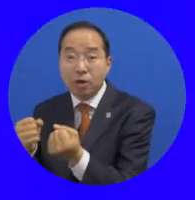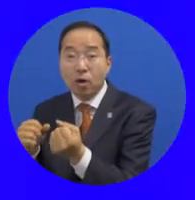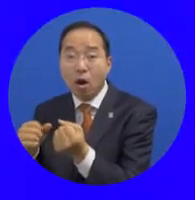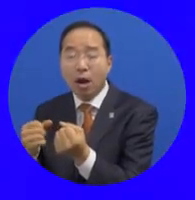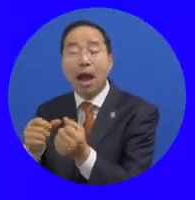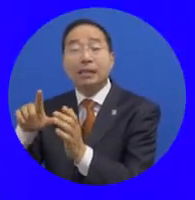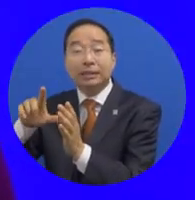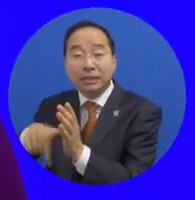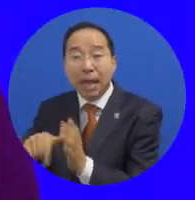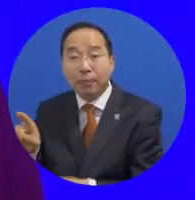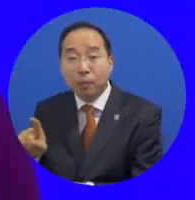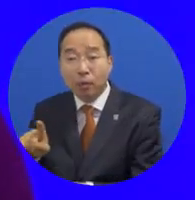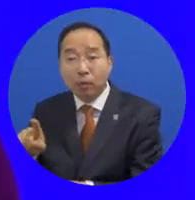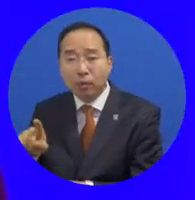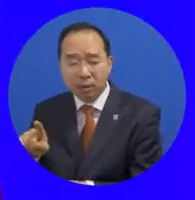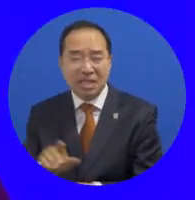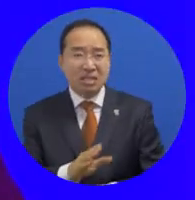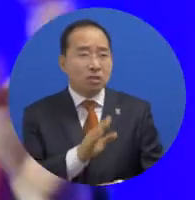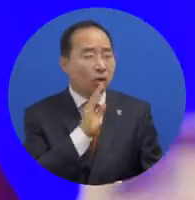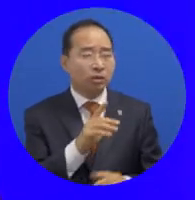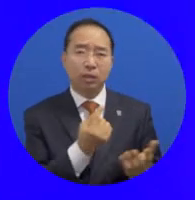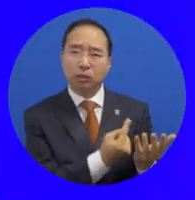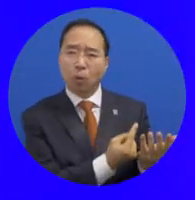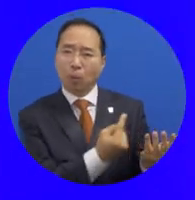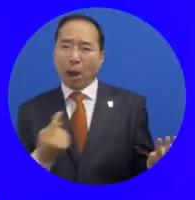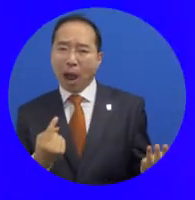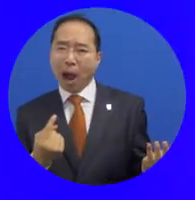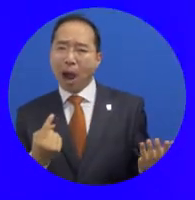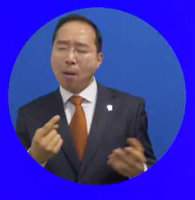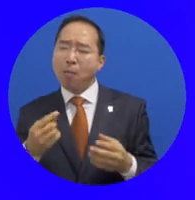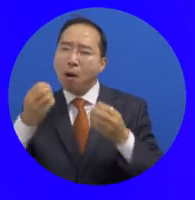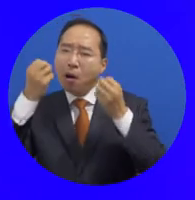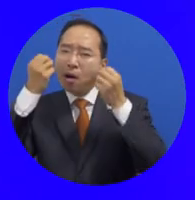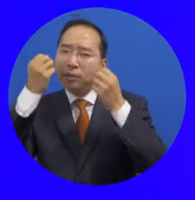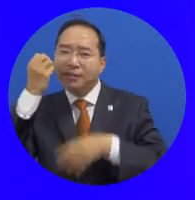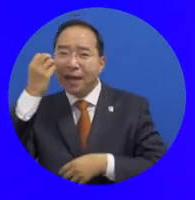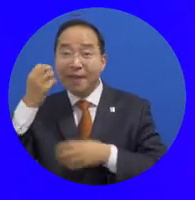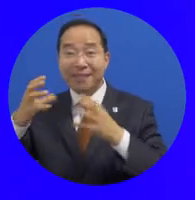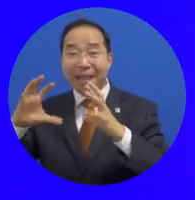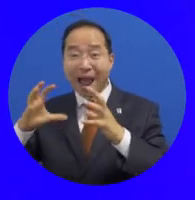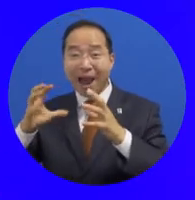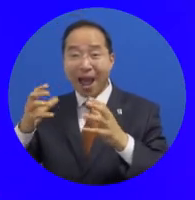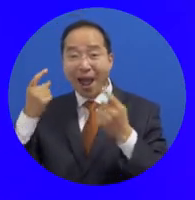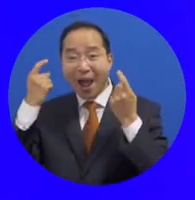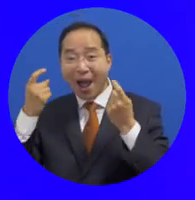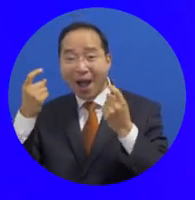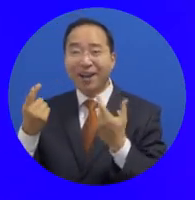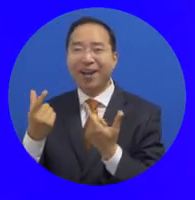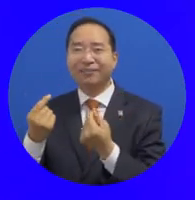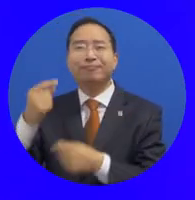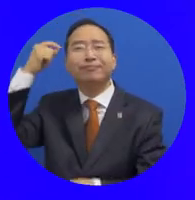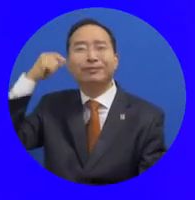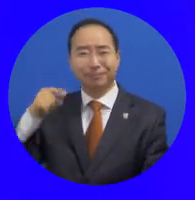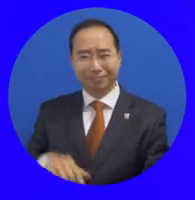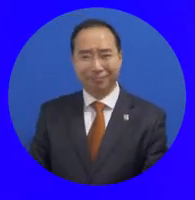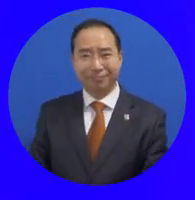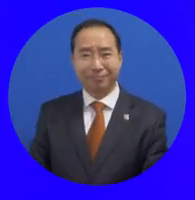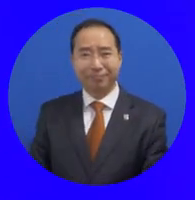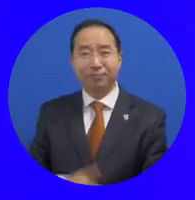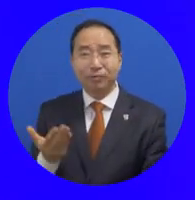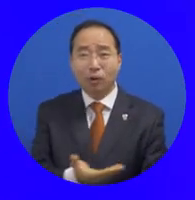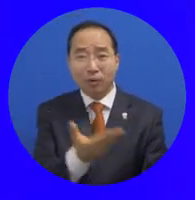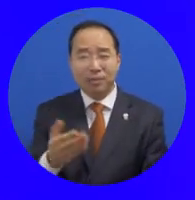타는 시간은 뭔가 현실에서 빠져나와서 동화 속 나라로 간 것 같은 그런 시간이에요.